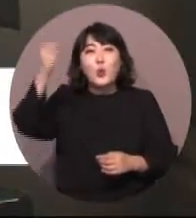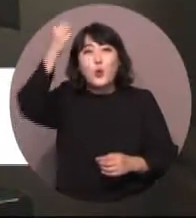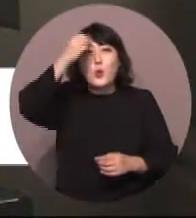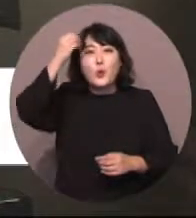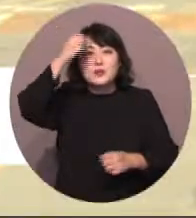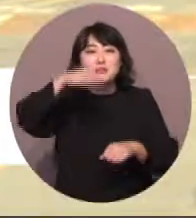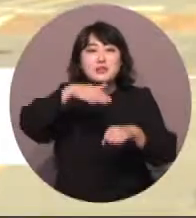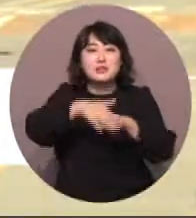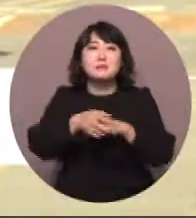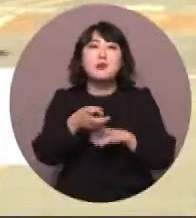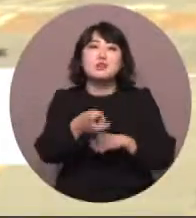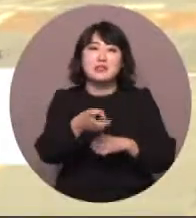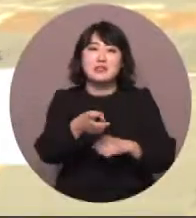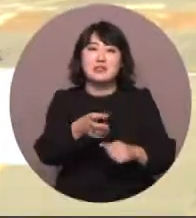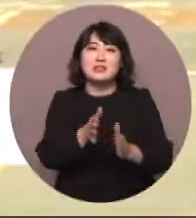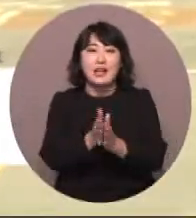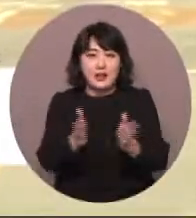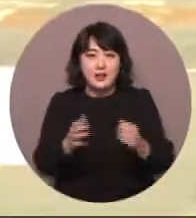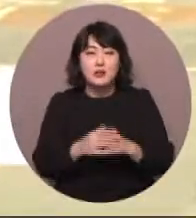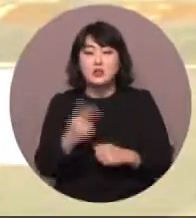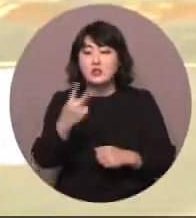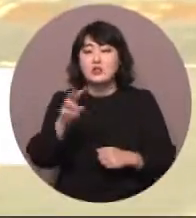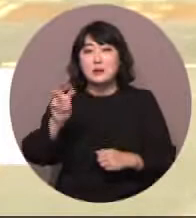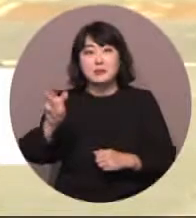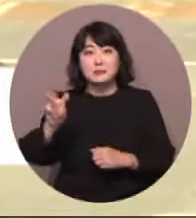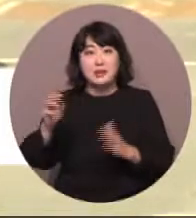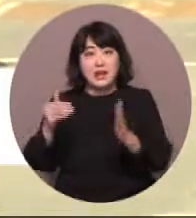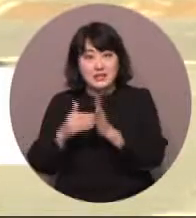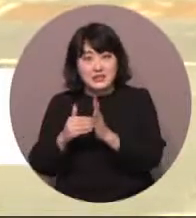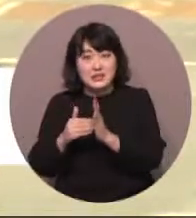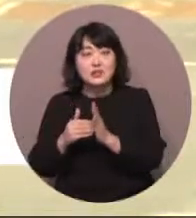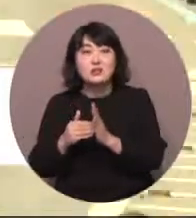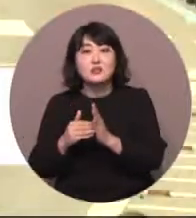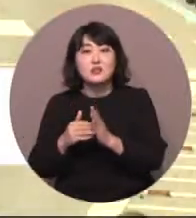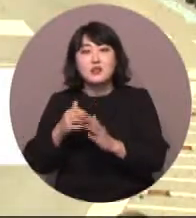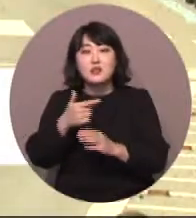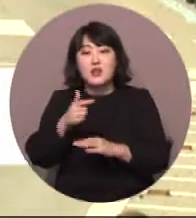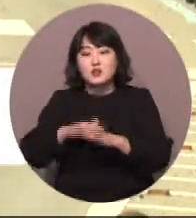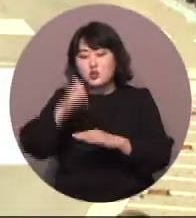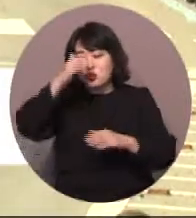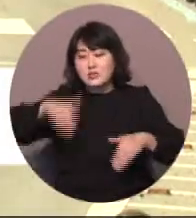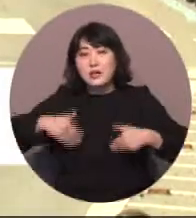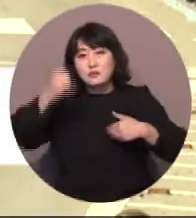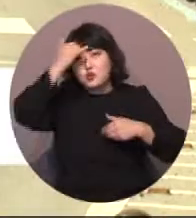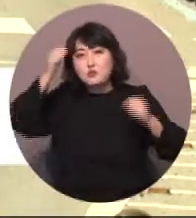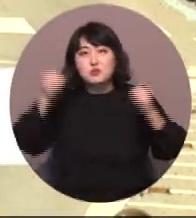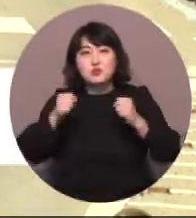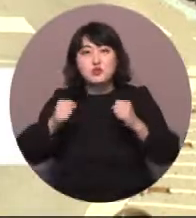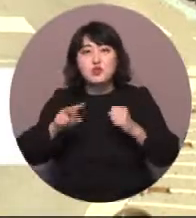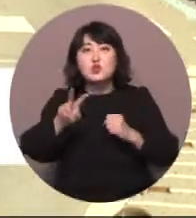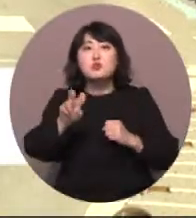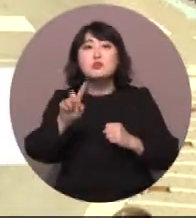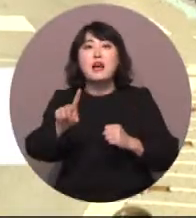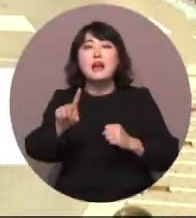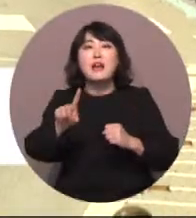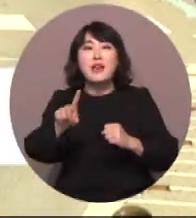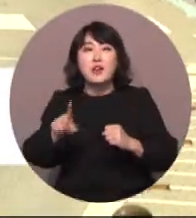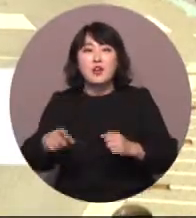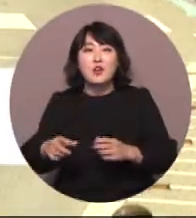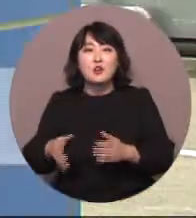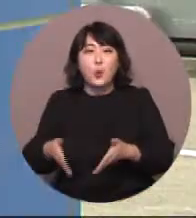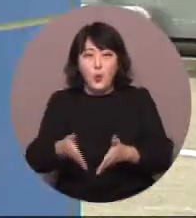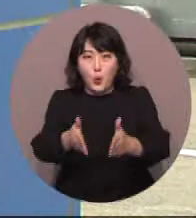도입하기로 했습니다 또 2030년까지 다 전 충남 충북 원을 있는 21개 광역 도로망을